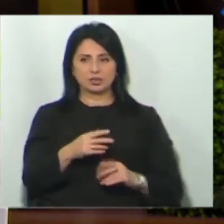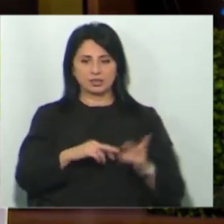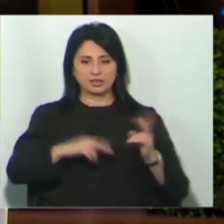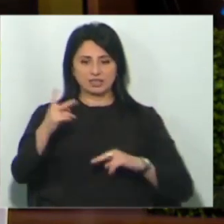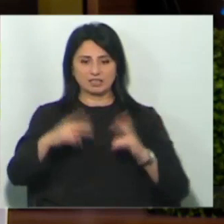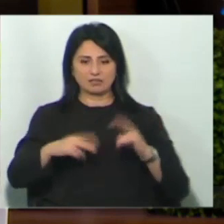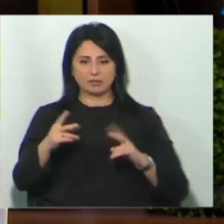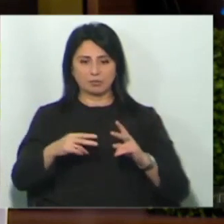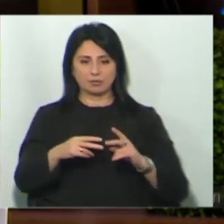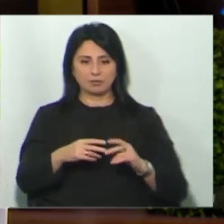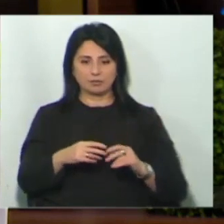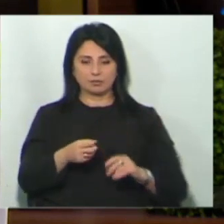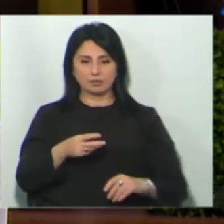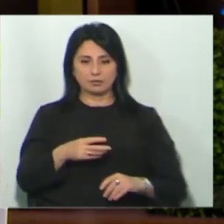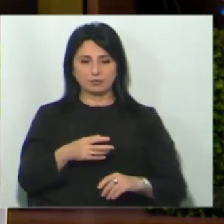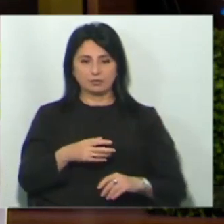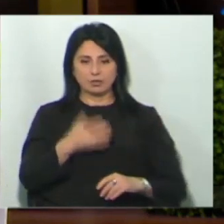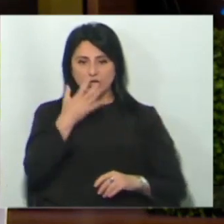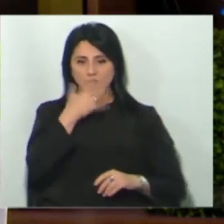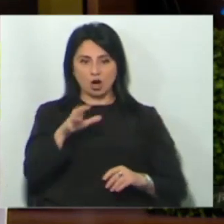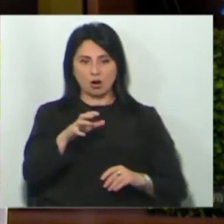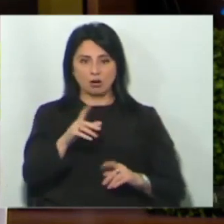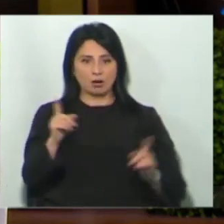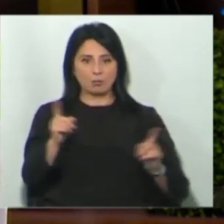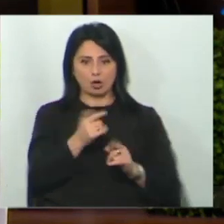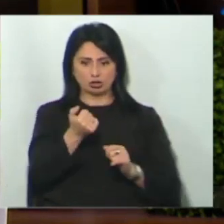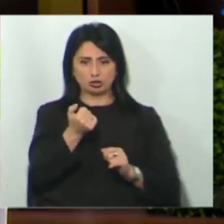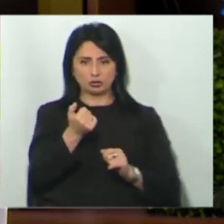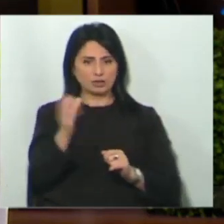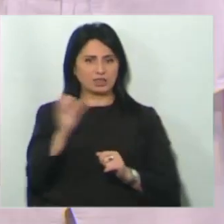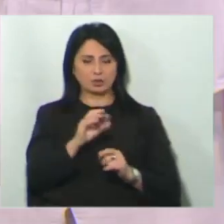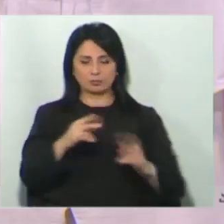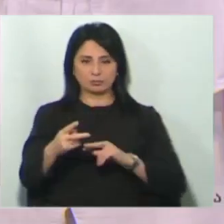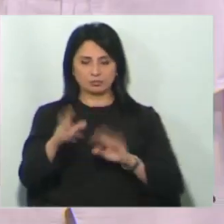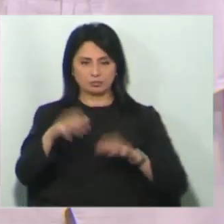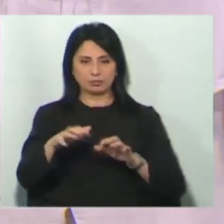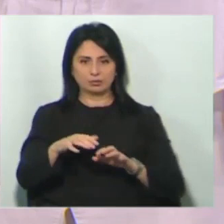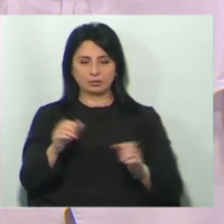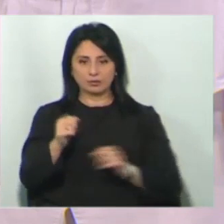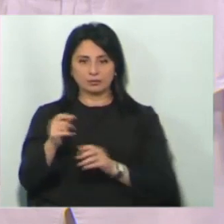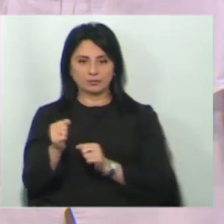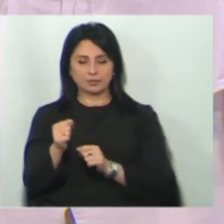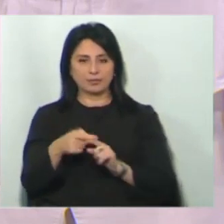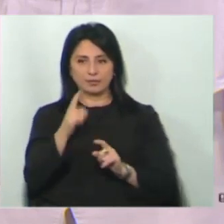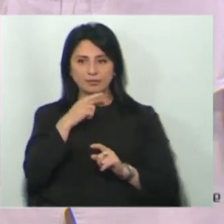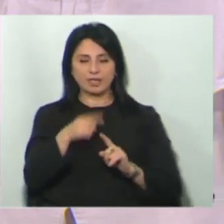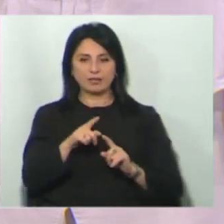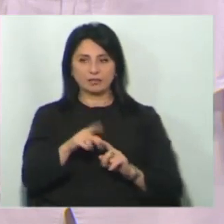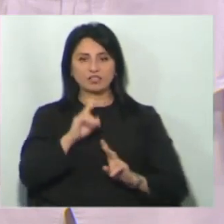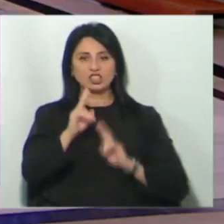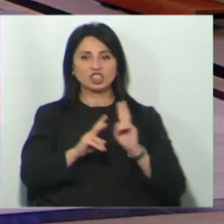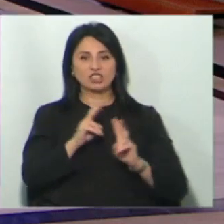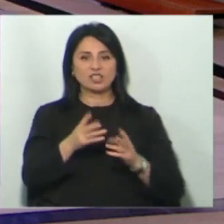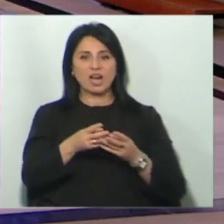ცვლილება ხანმოკლე პერიოდების განმავლობაში. დიახ, მოკლე დროში ხდება, აი მთელი არსის ეს არის. განმავლობაში ცვლილება, აი ვჩივი ვართ,